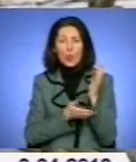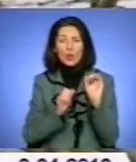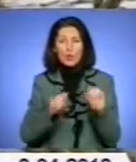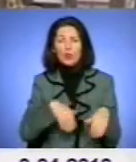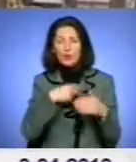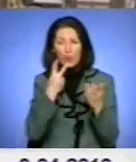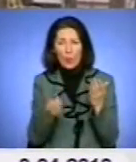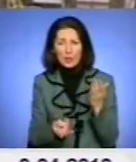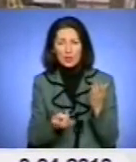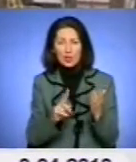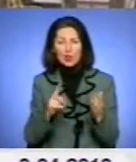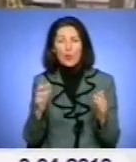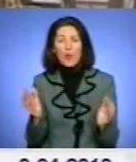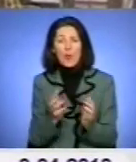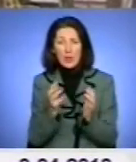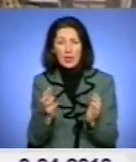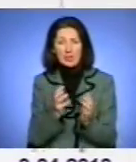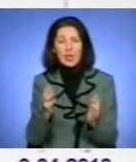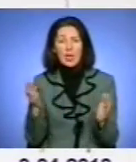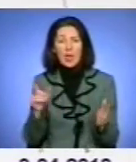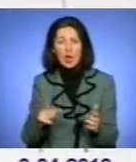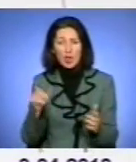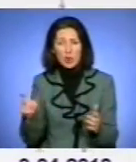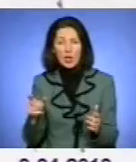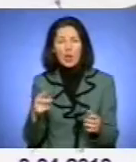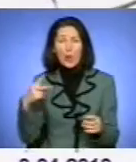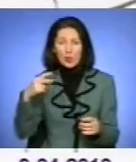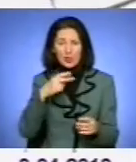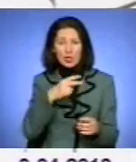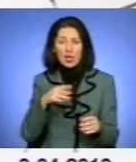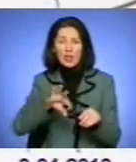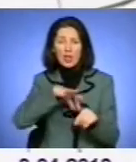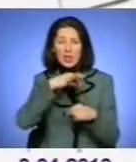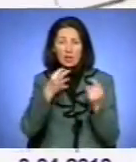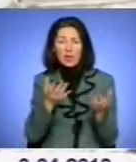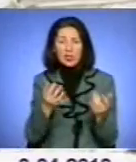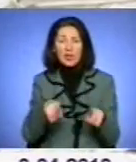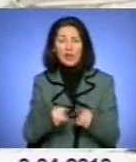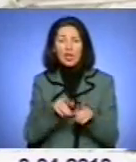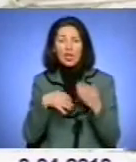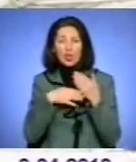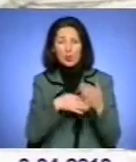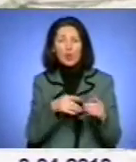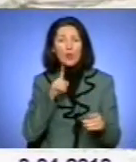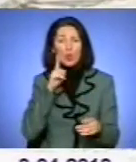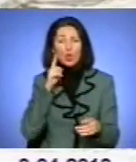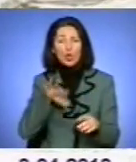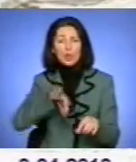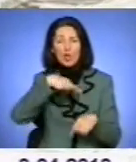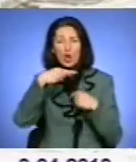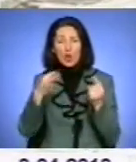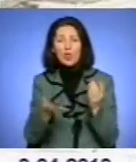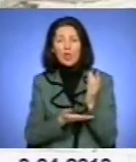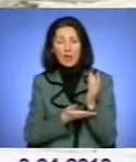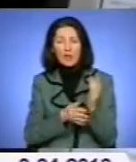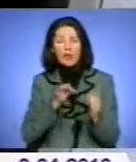вберегти відпочиваючих, позрізали з дерев усе зайве. Ще у такий спосіб омолоджуються крони дерев, адже ранньої весни вони пустять перші